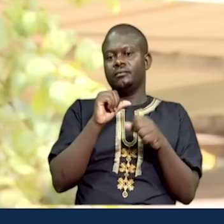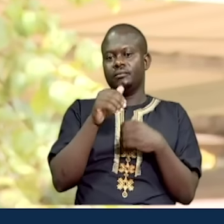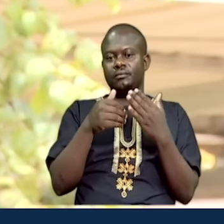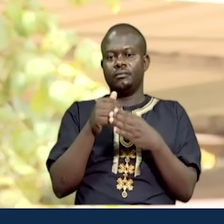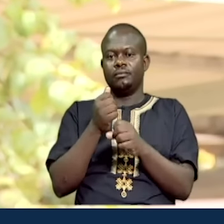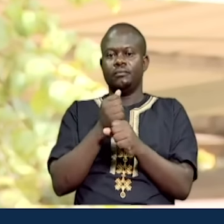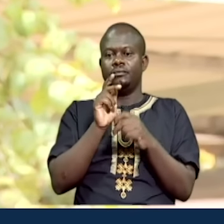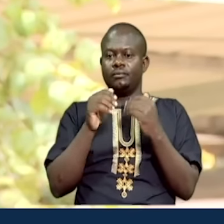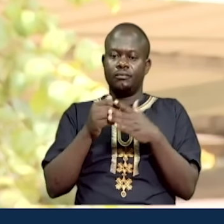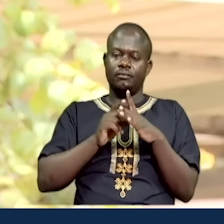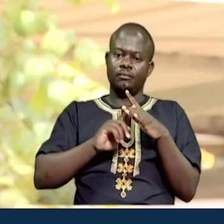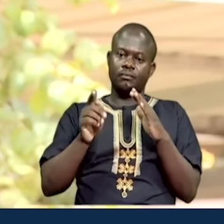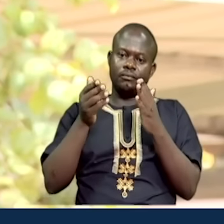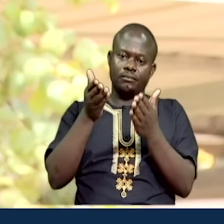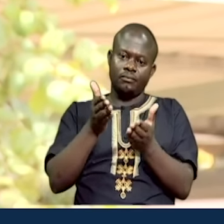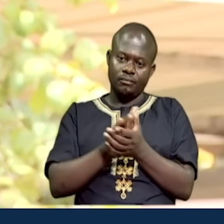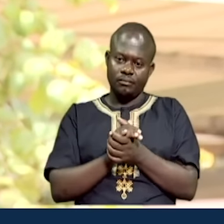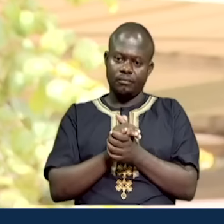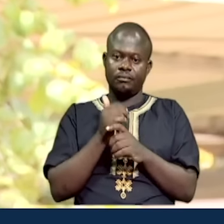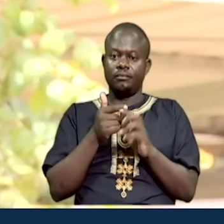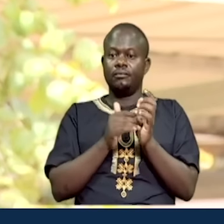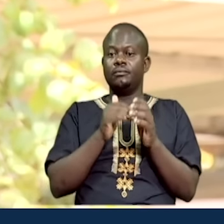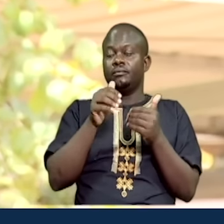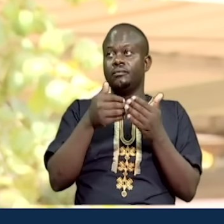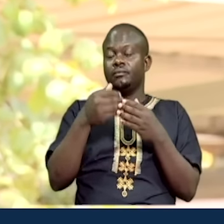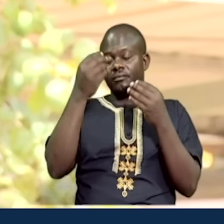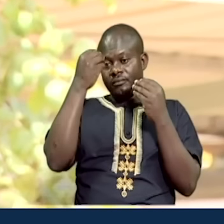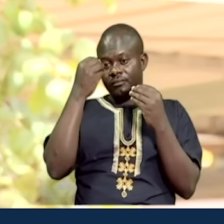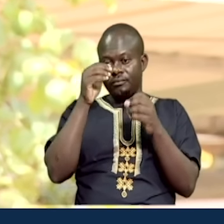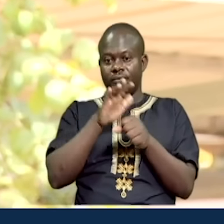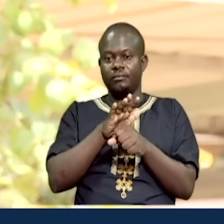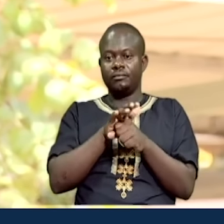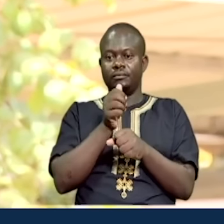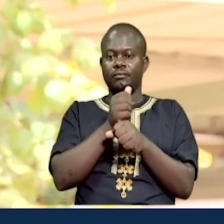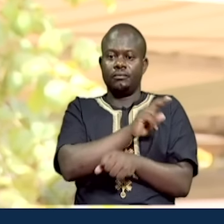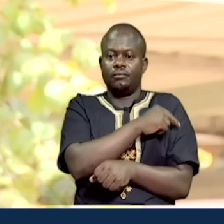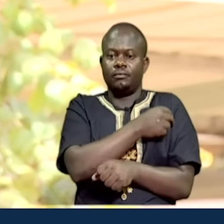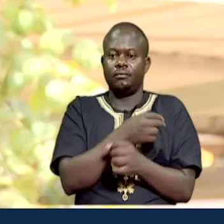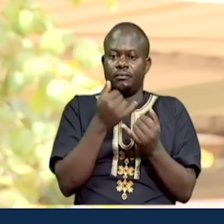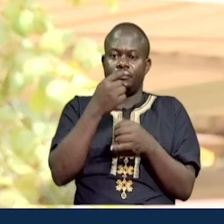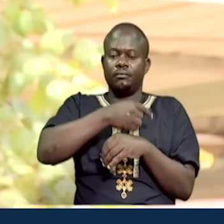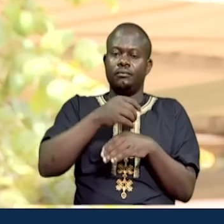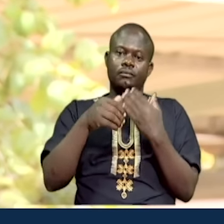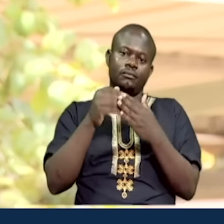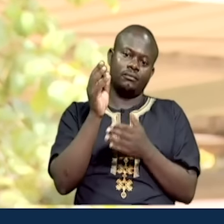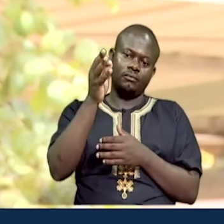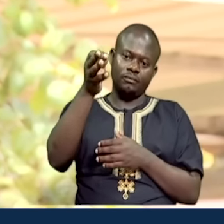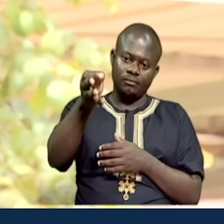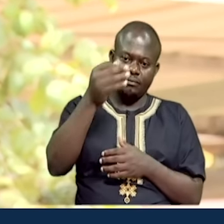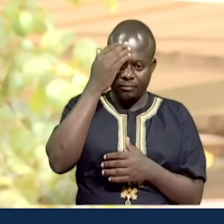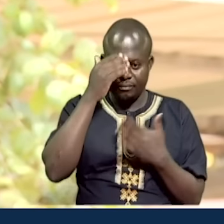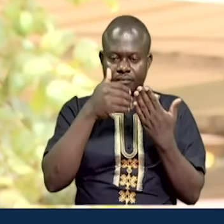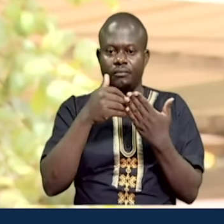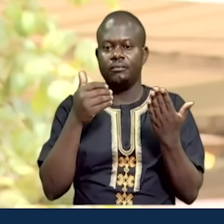baturage babahungiyeho ariko nanone ni isomo rikomeye ku bakozi ibitaro b'uyu munsi n'ejo hazaza kuba